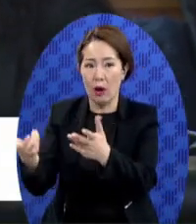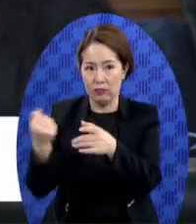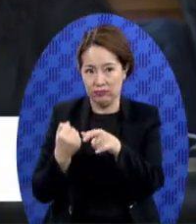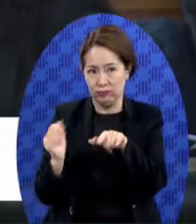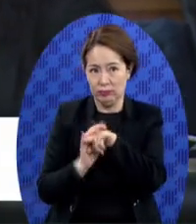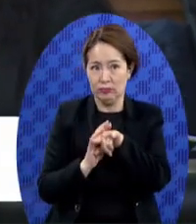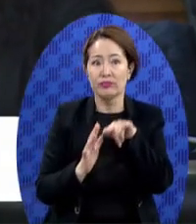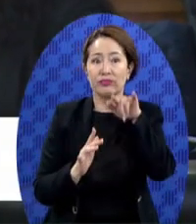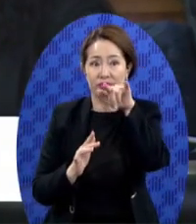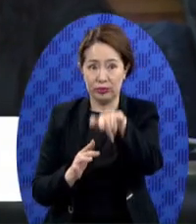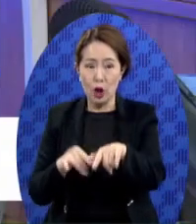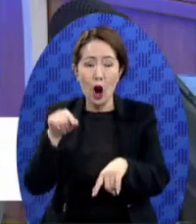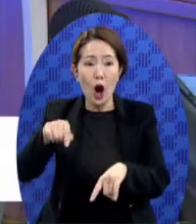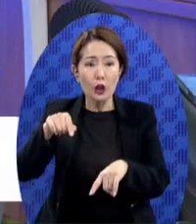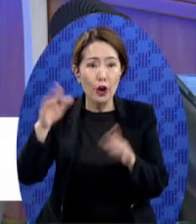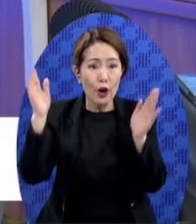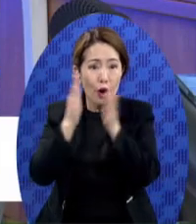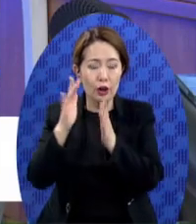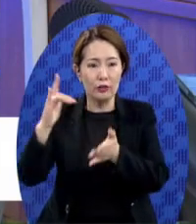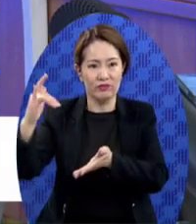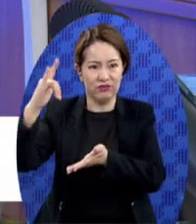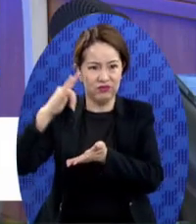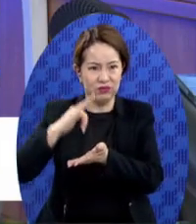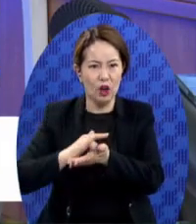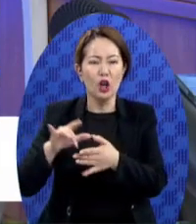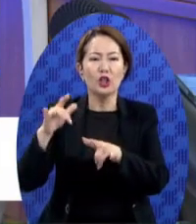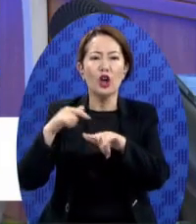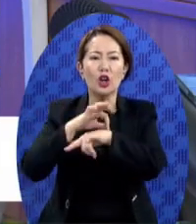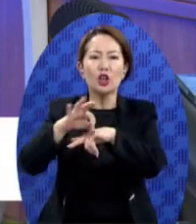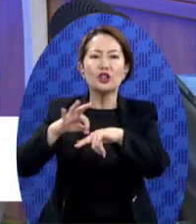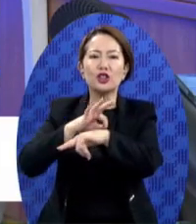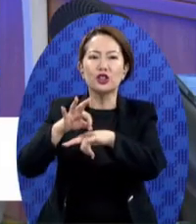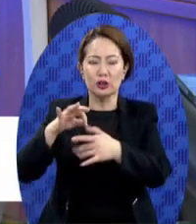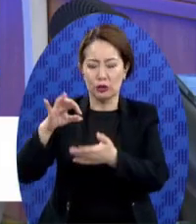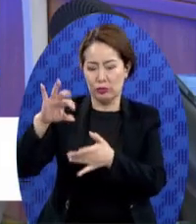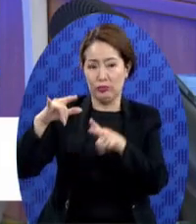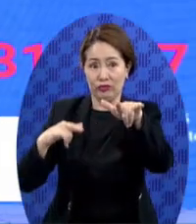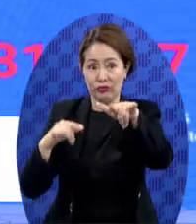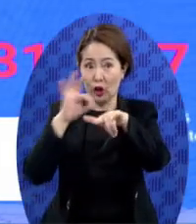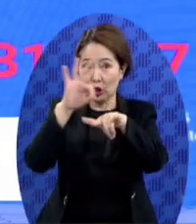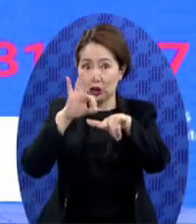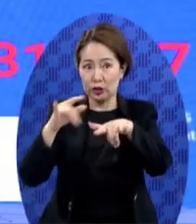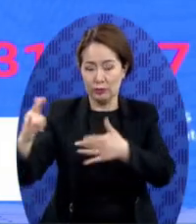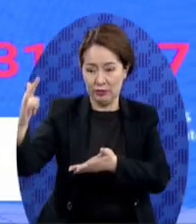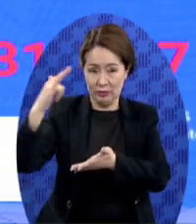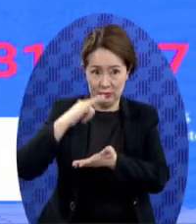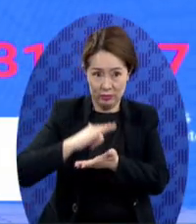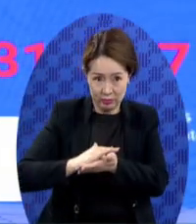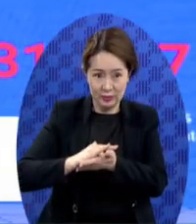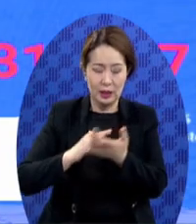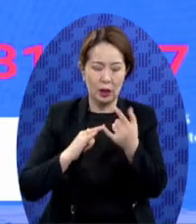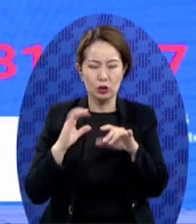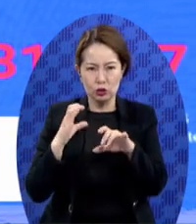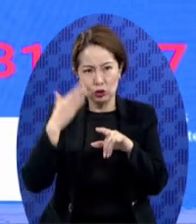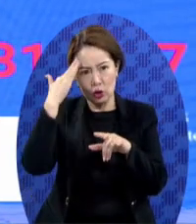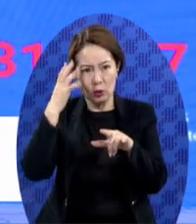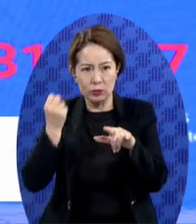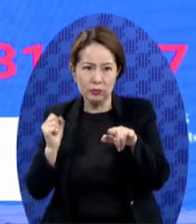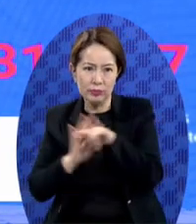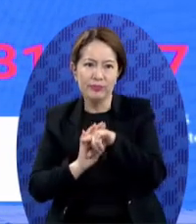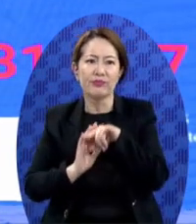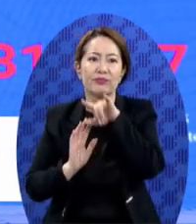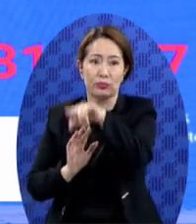Солонгос улсаас хоосон онгоц ирж иргэдэд авах юм. Энэ онгоцоор Монголд ажиллаж амьдардаг Солонгос иргэдээс гадна хүсэлтээ гарган өөрийн дураар явж байгаа монголчууд